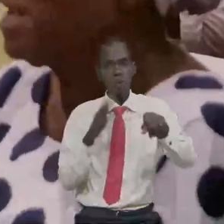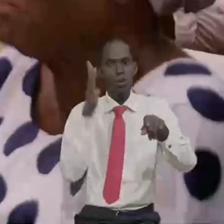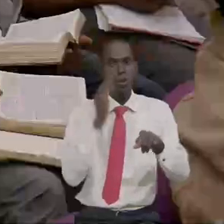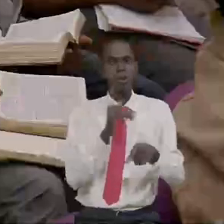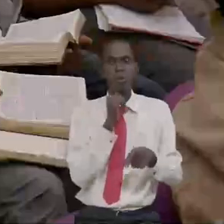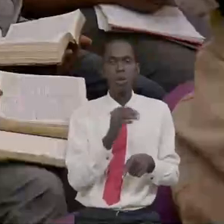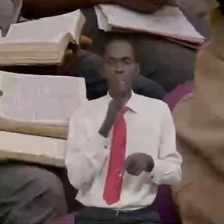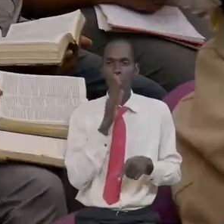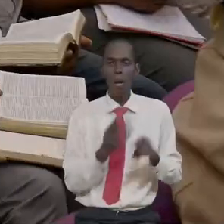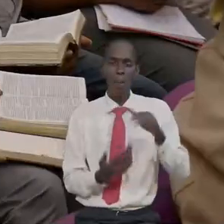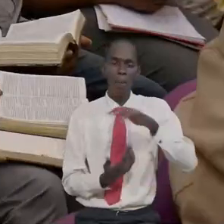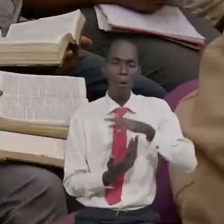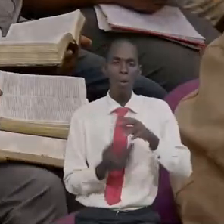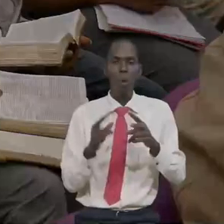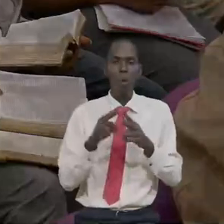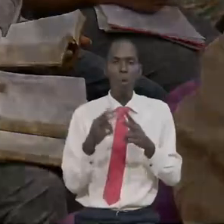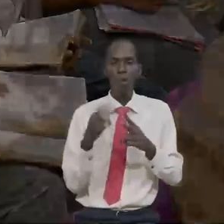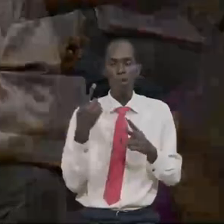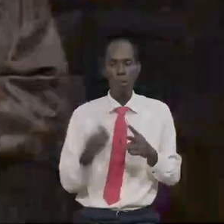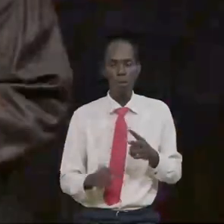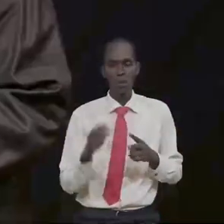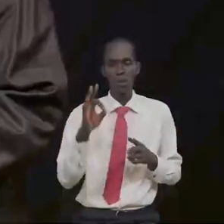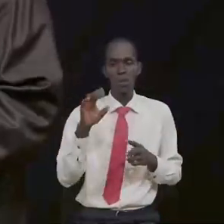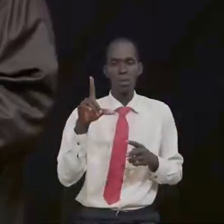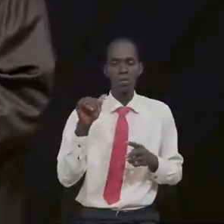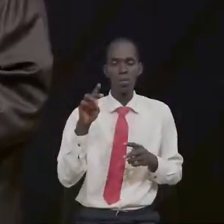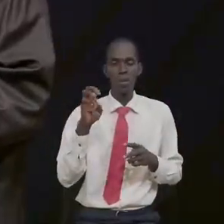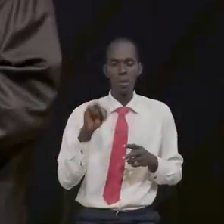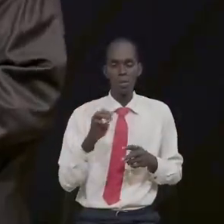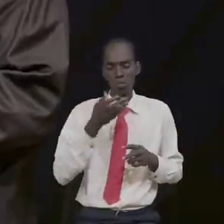et la flamme ne t'embrasera pas.